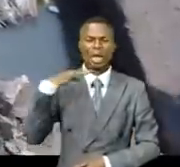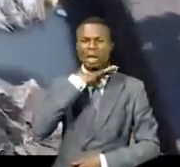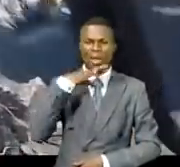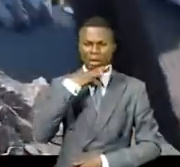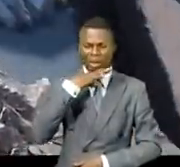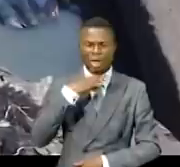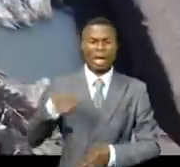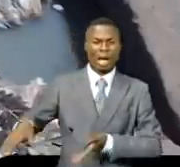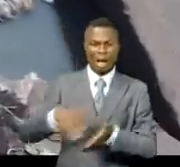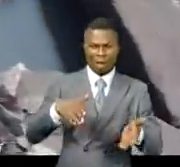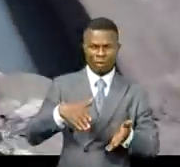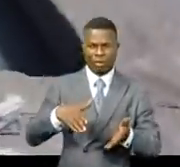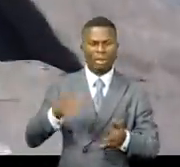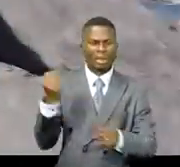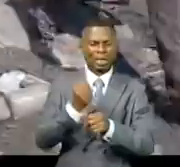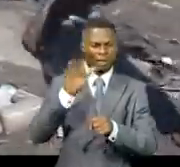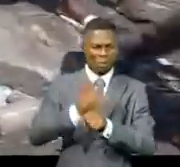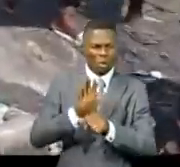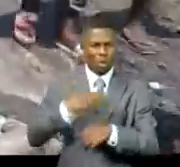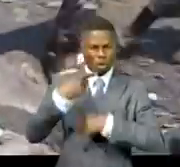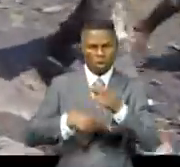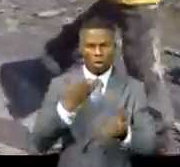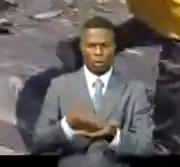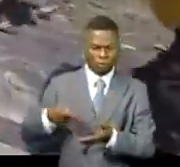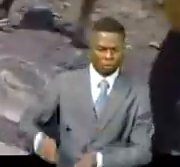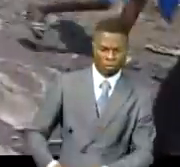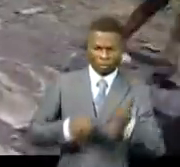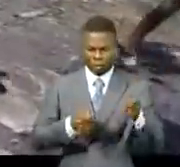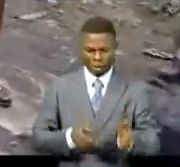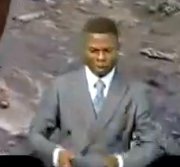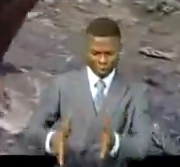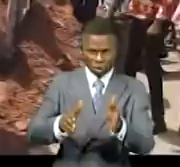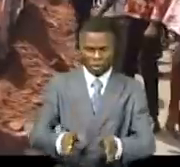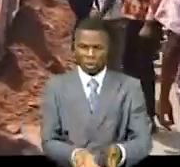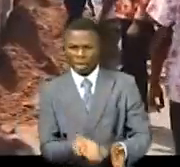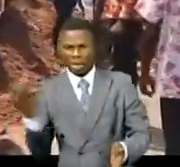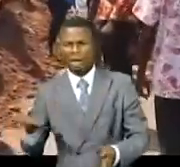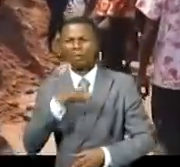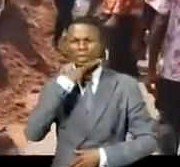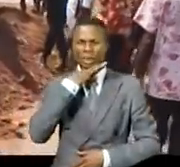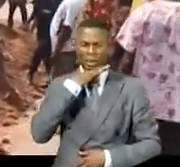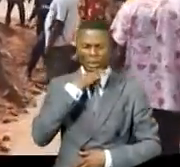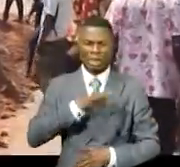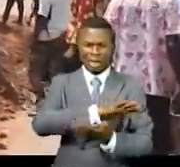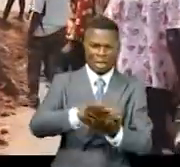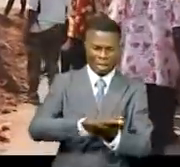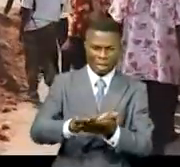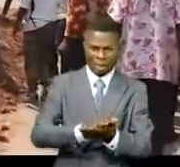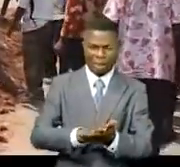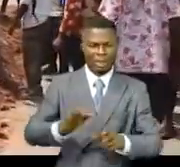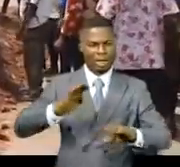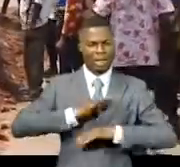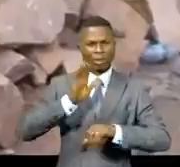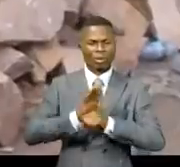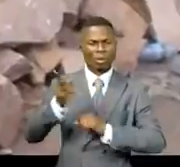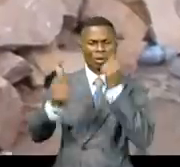subissent déjà d'intenses travaux d'assainissement par l'écurage des caniveaux et les bouchages des nids de poules. Cela à la grande satisfaction